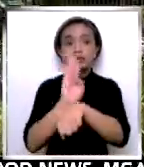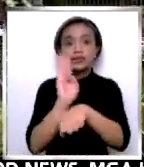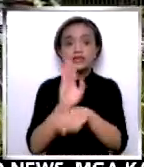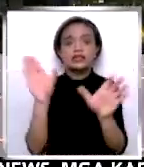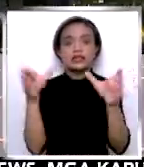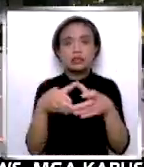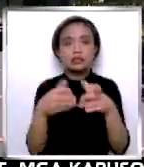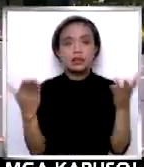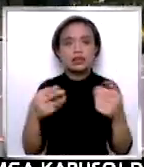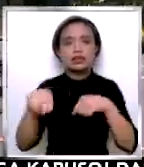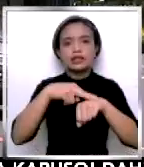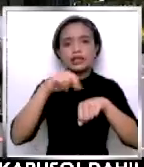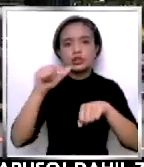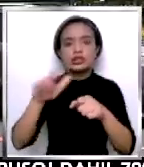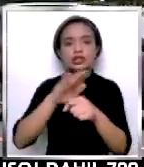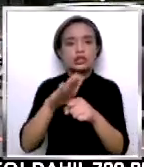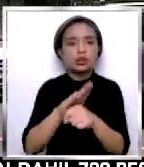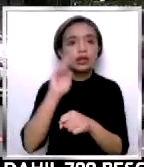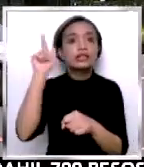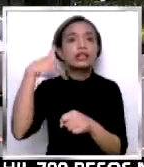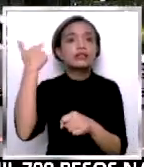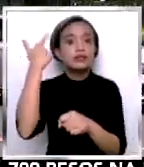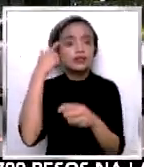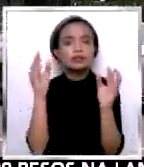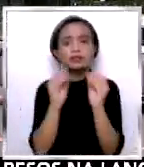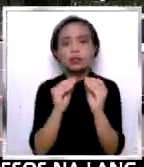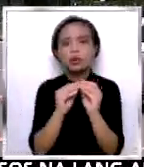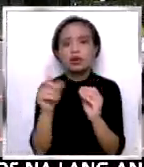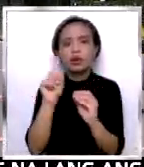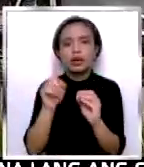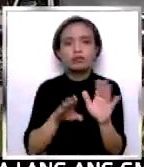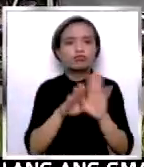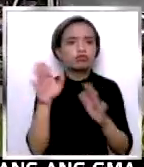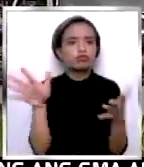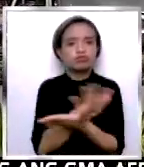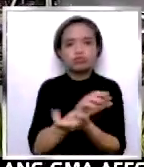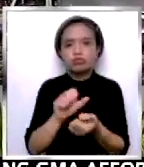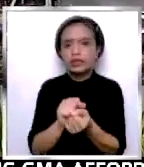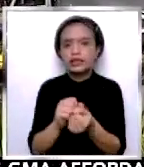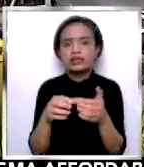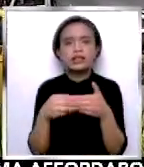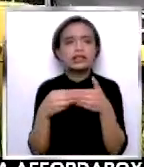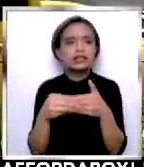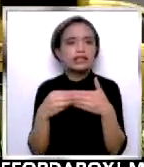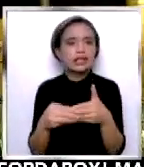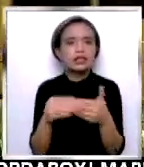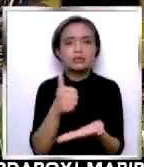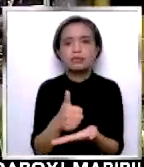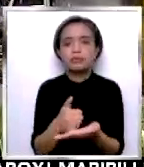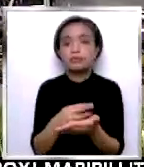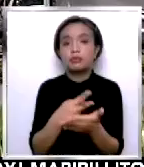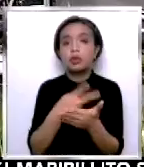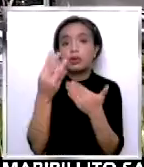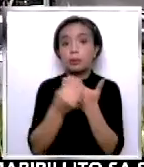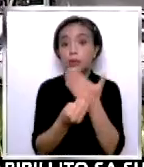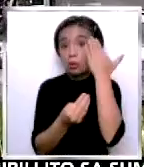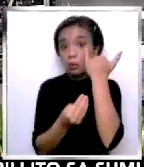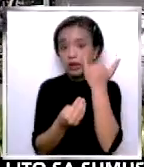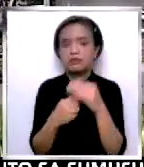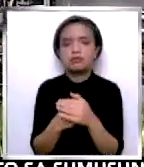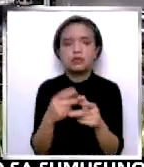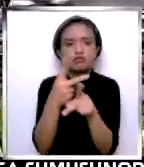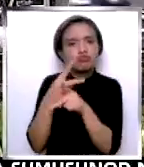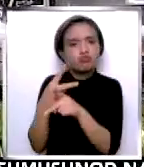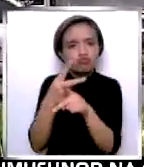local governments na pasiglahin ang mga disaster resilience programs nito para maprotektahan ang mga industriya